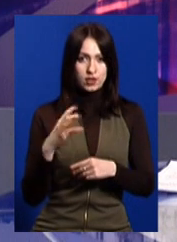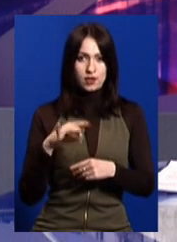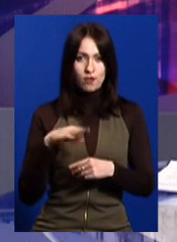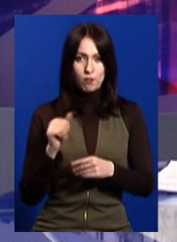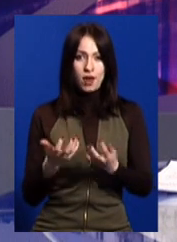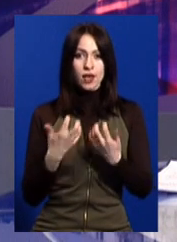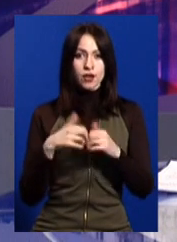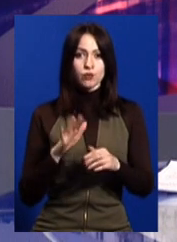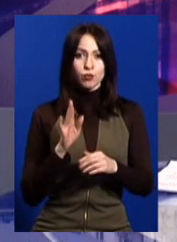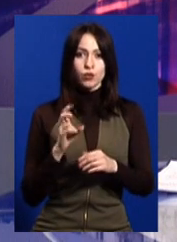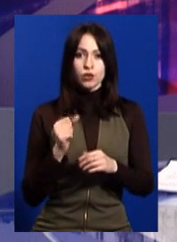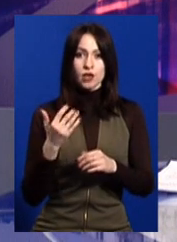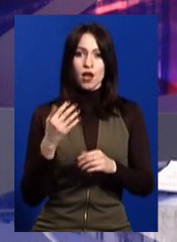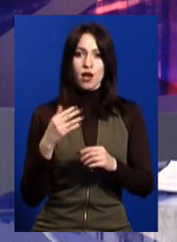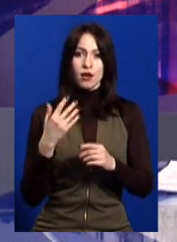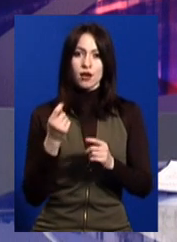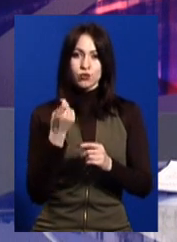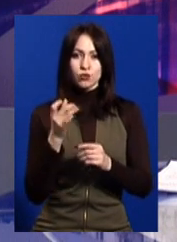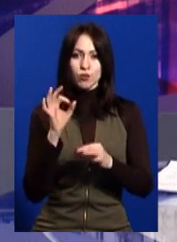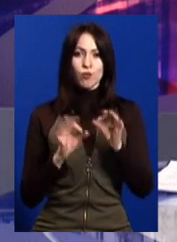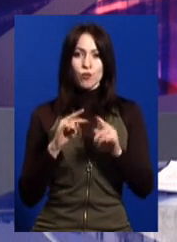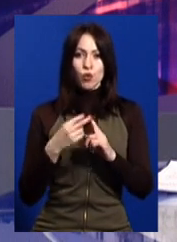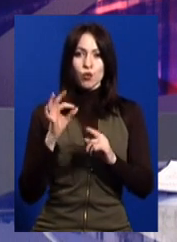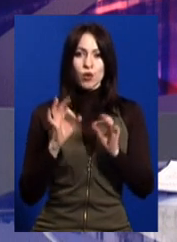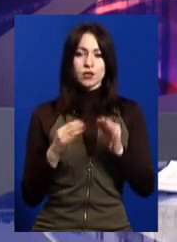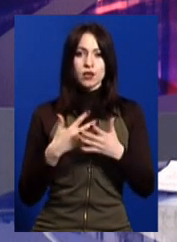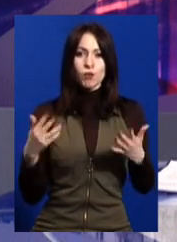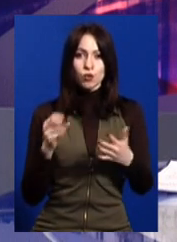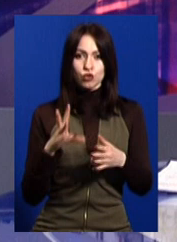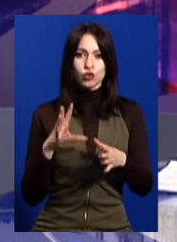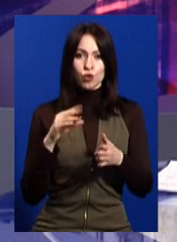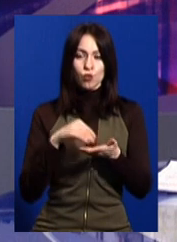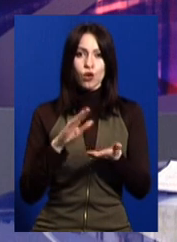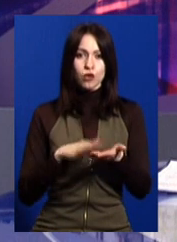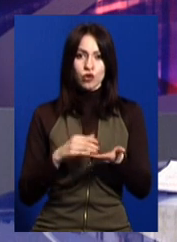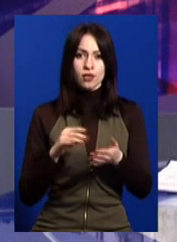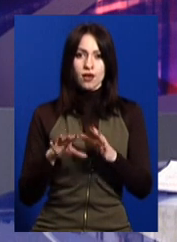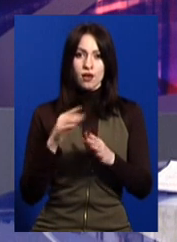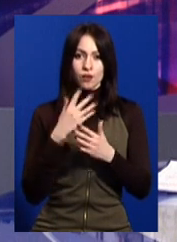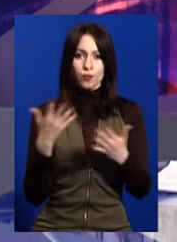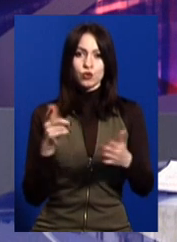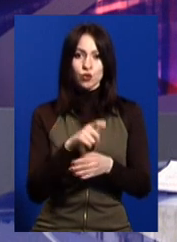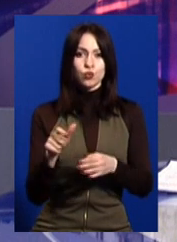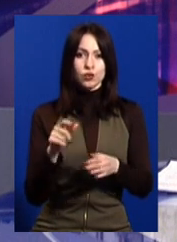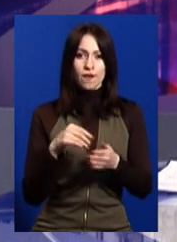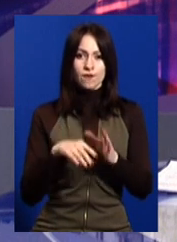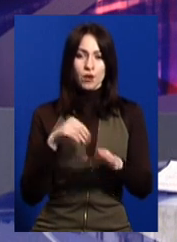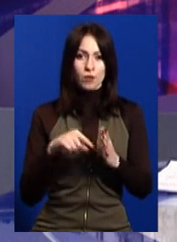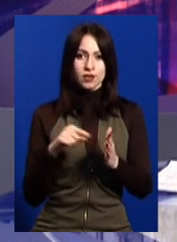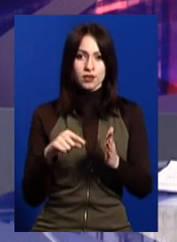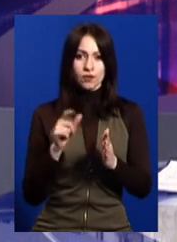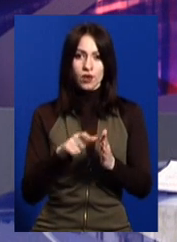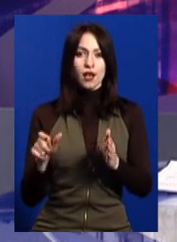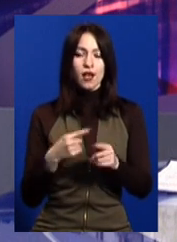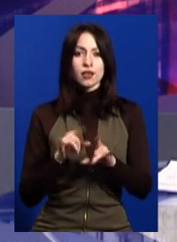березня. Кількість буде на 0,5% більшою за число виборців, вказаних у Державному реєстрі виборців станом на 7 березня. Про це розповів речник